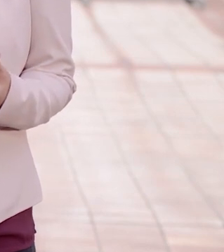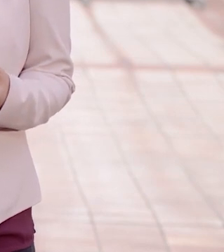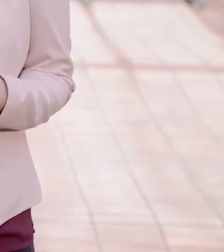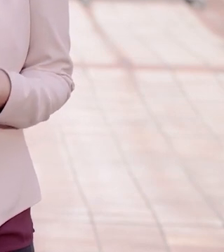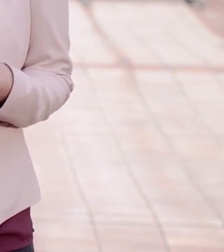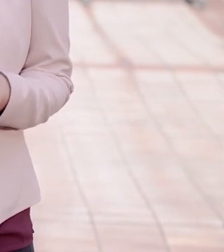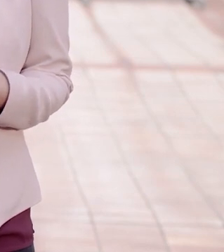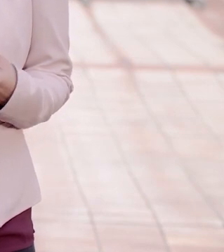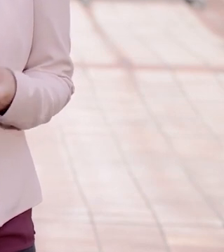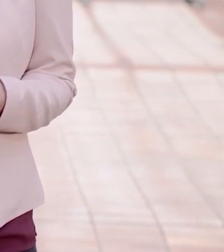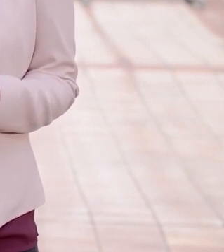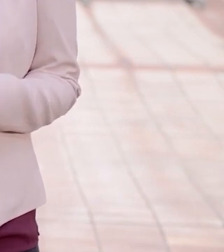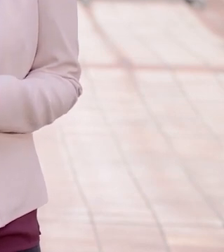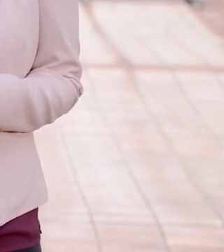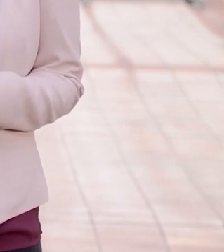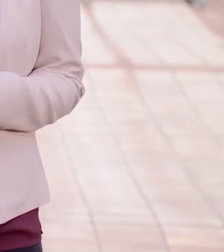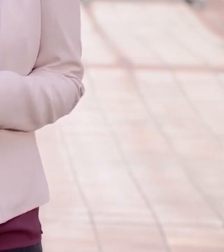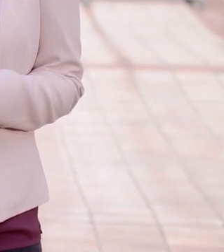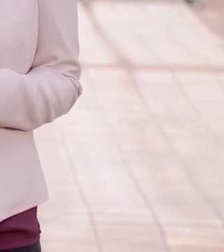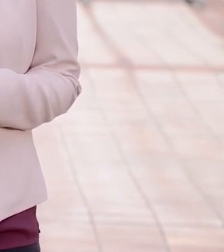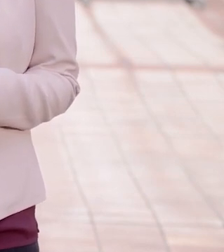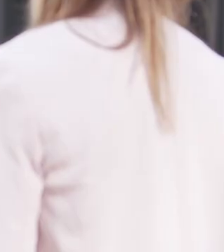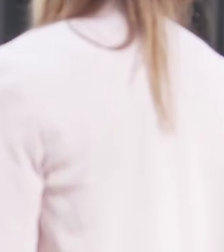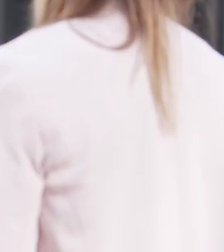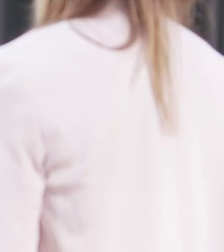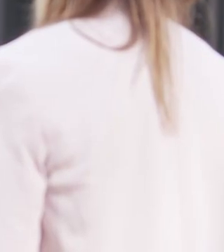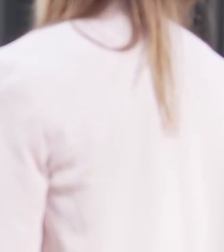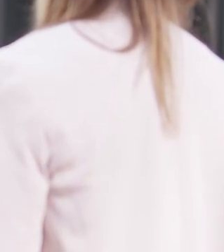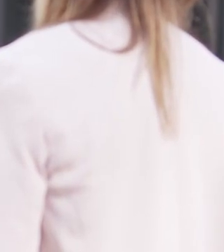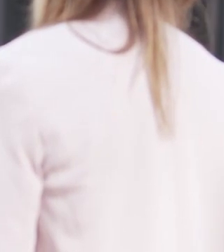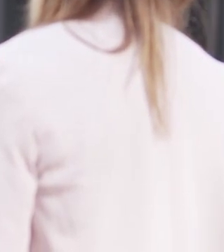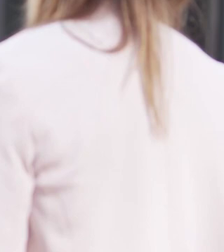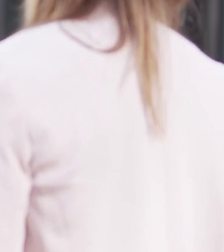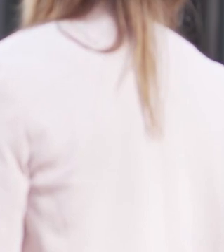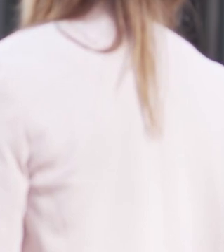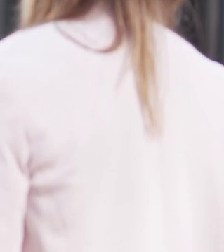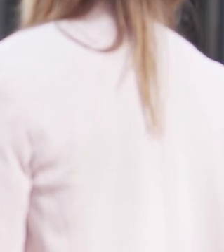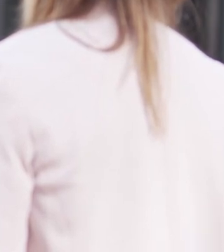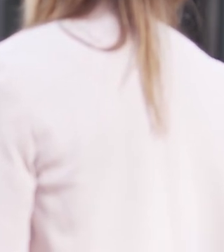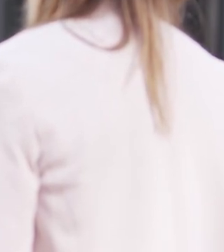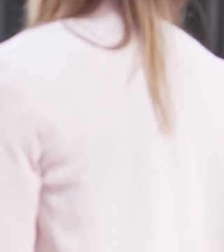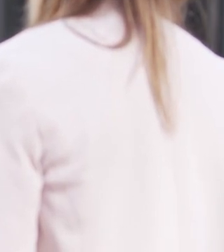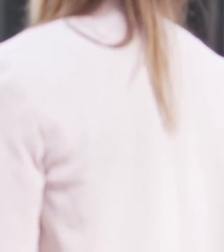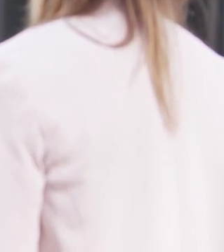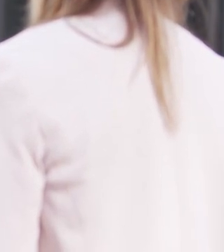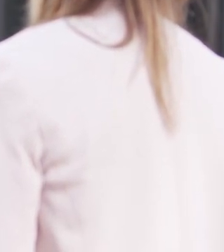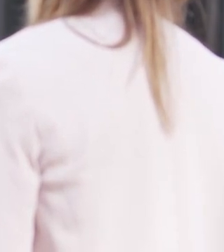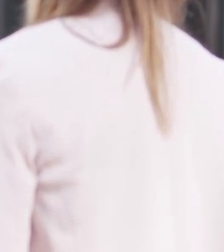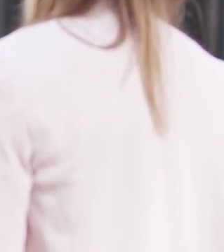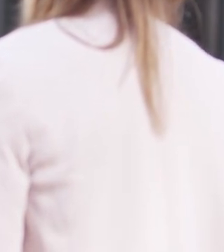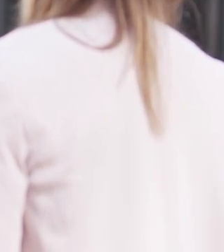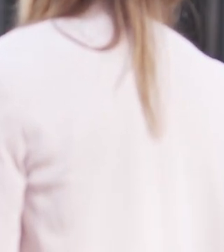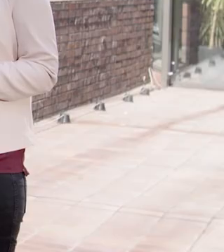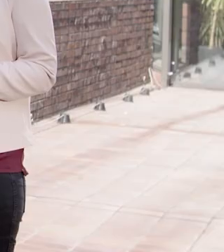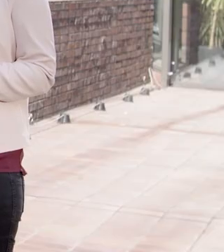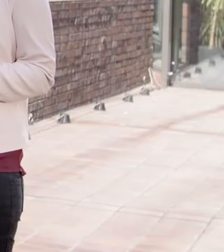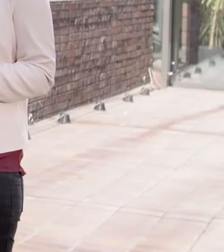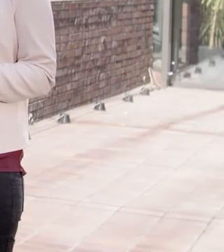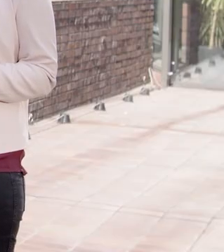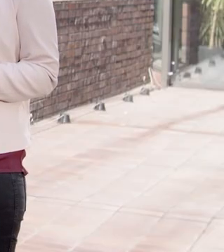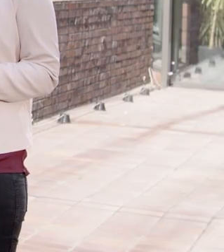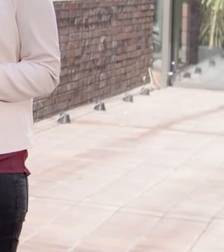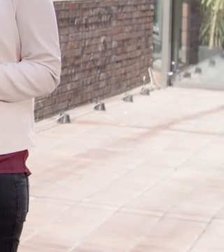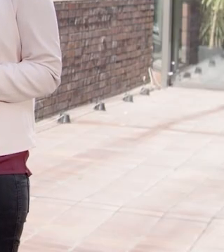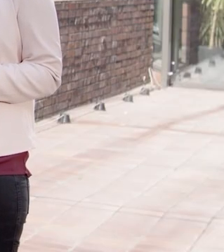ustalane indywidualnie w kontakcie z konkretną osobą. Na jakie formy wsparcia mogą liczyć osoby na naszym uniwersytecie? Jeśli